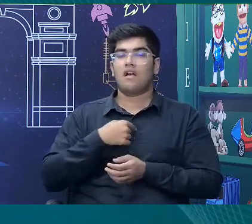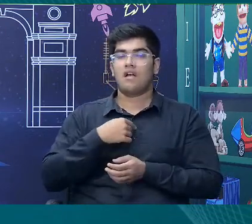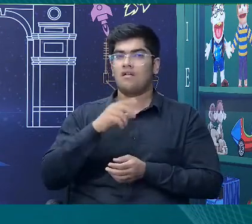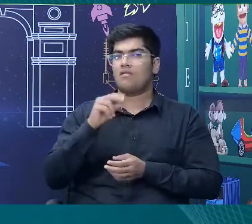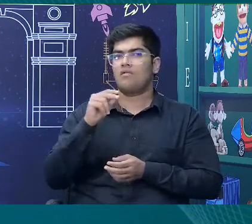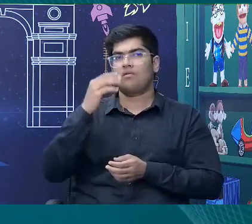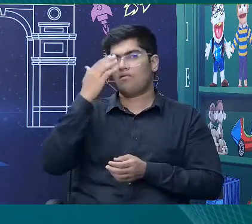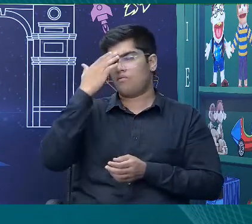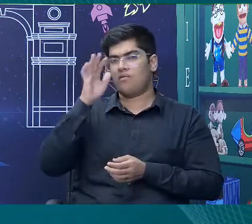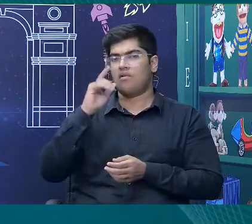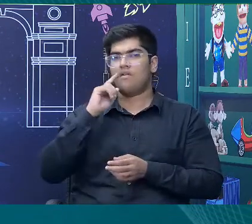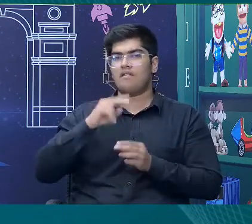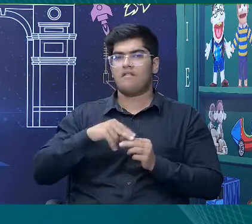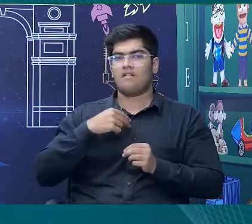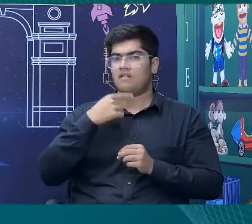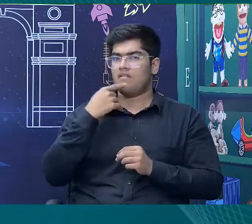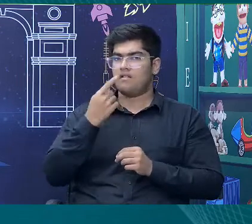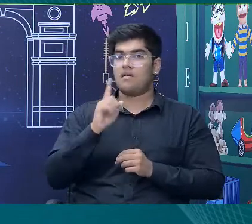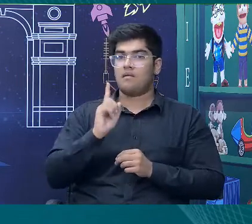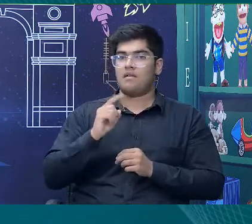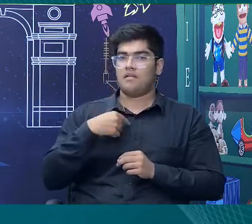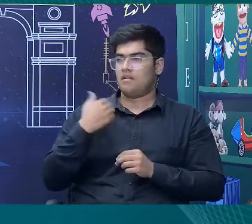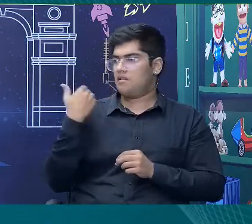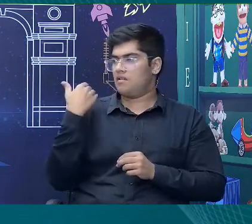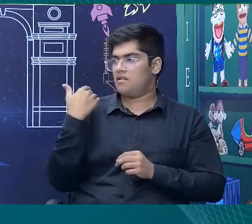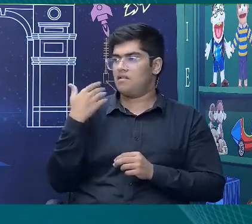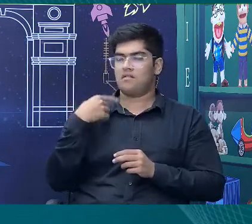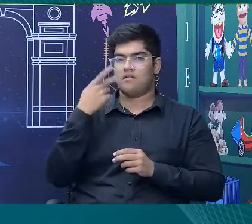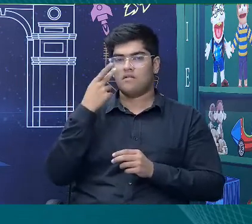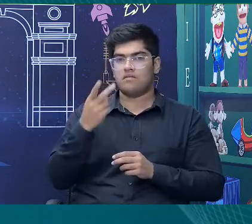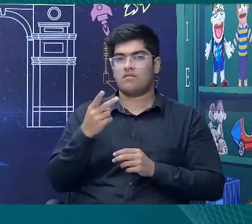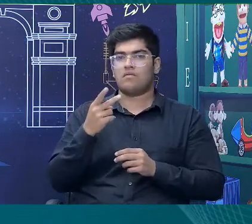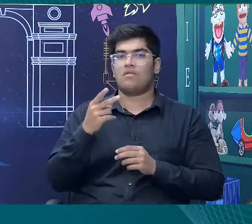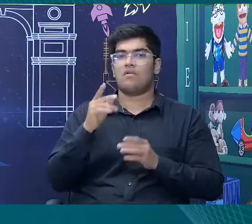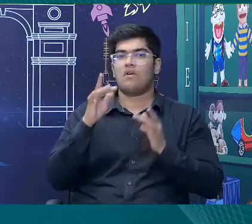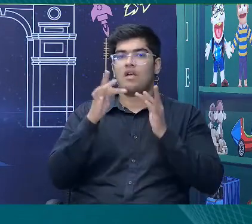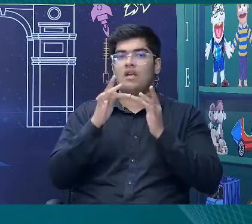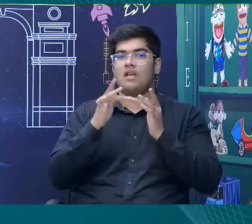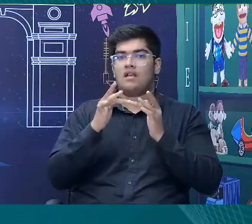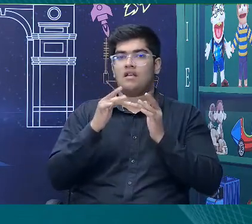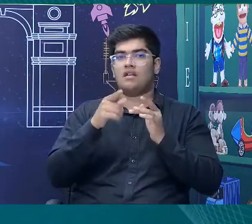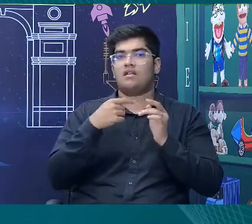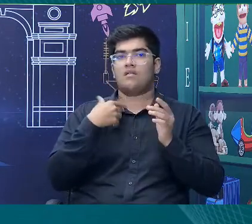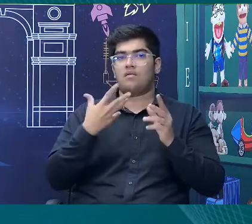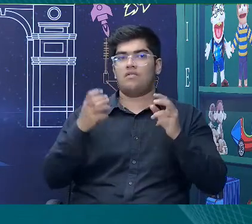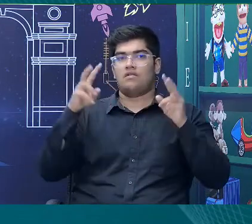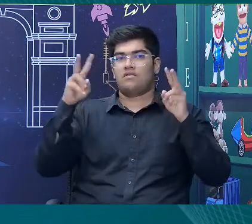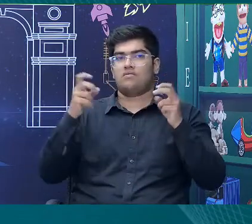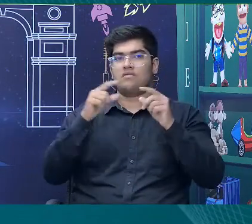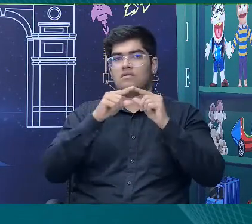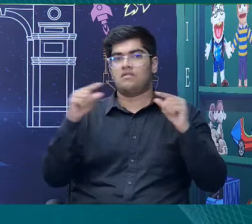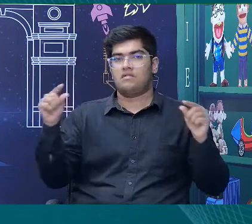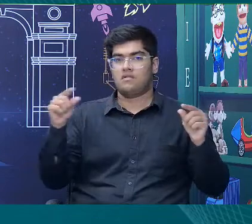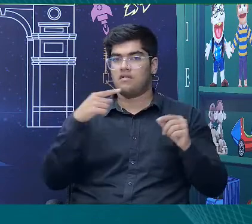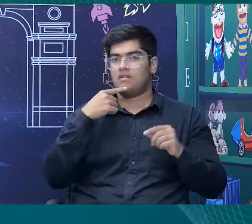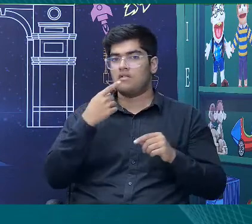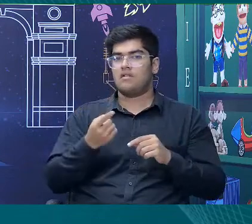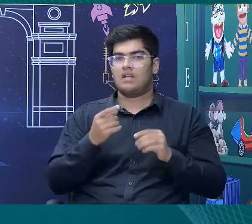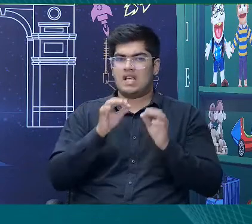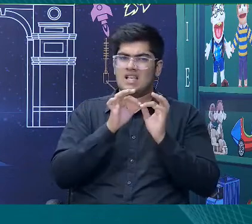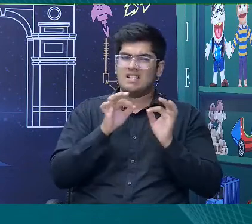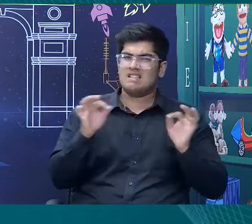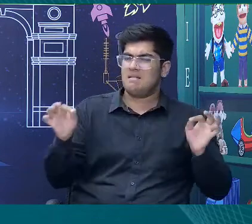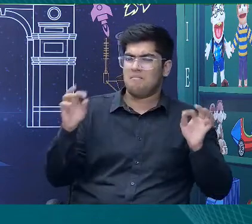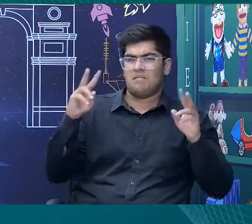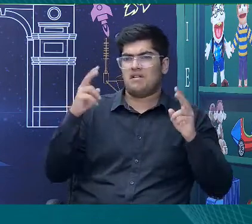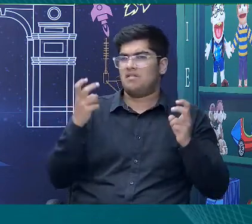say this here, but I recently came across a very nice quotation on the internet which I want to quote here. Yeah. बहुत सिंपल सी बात